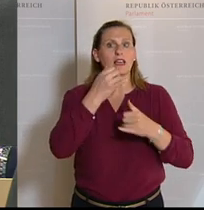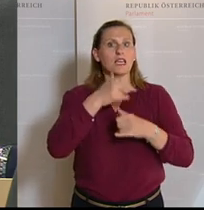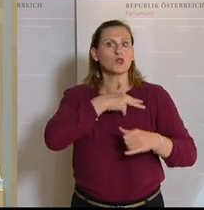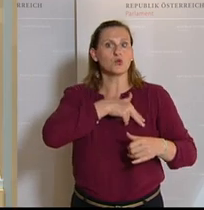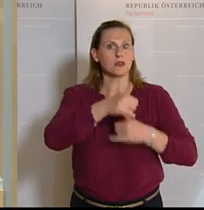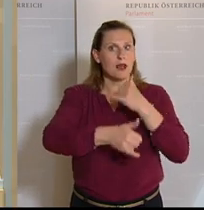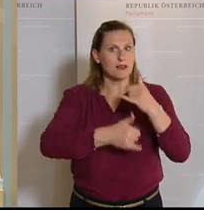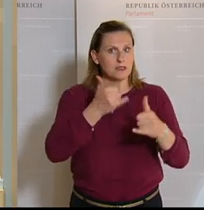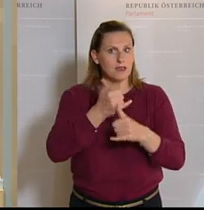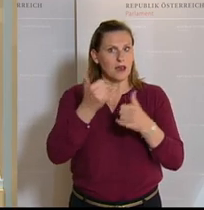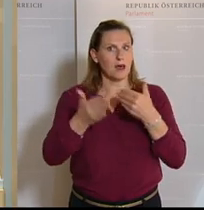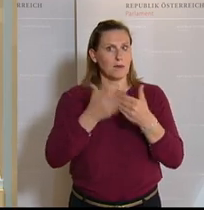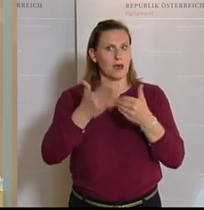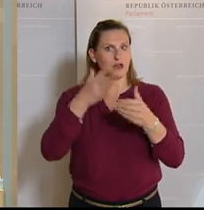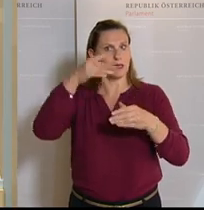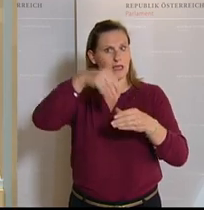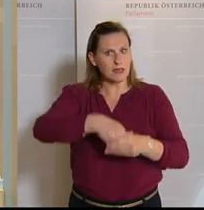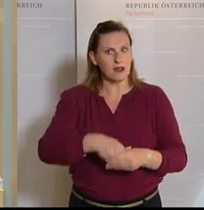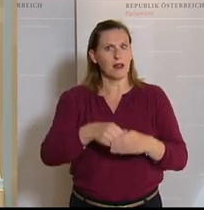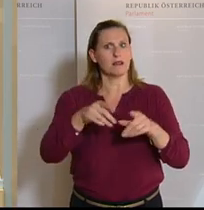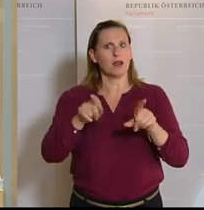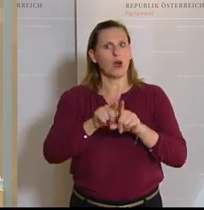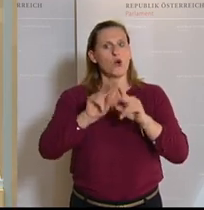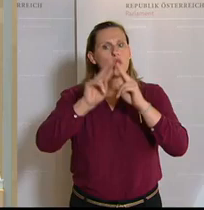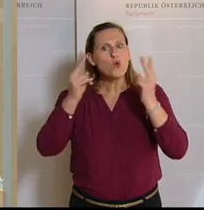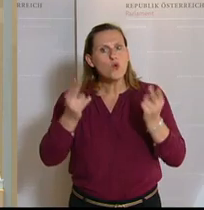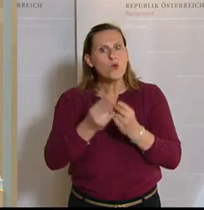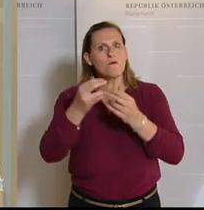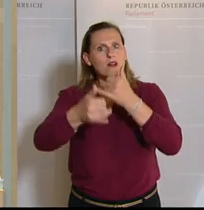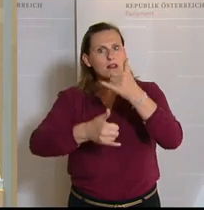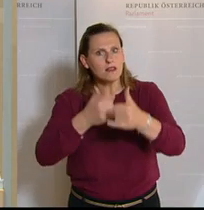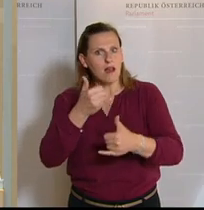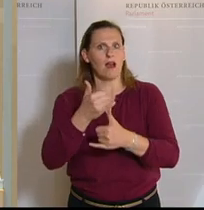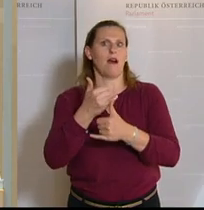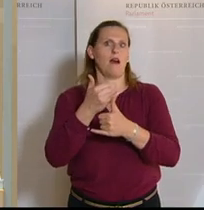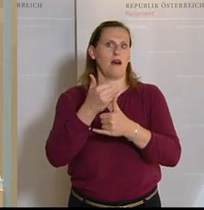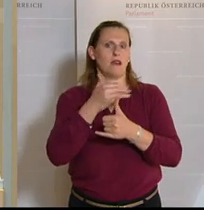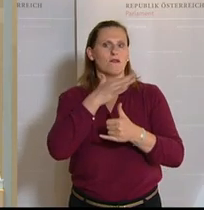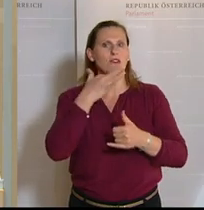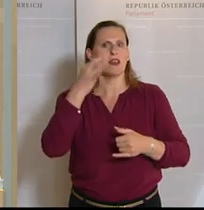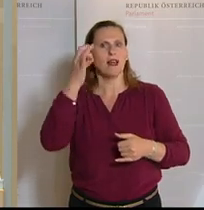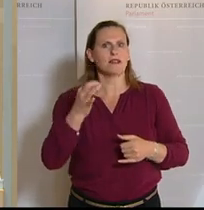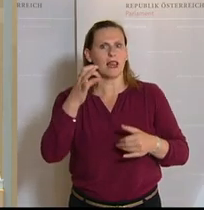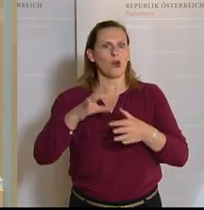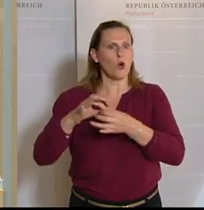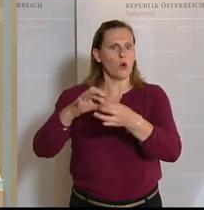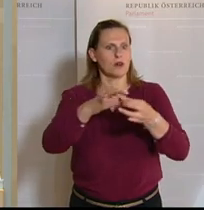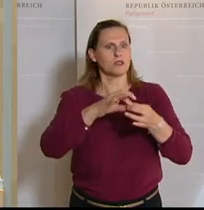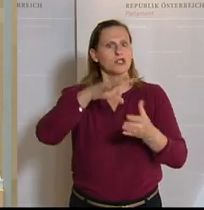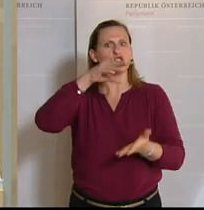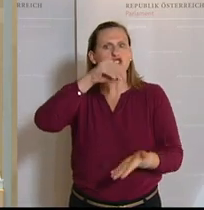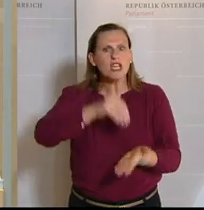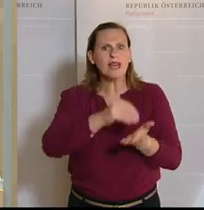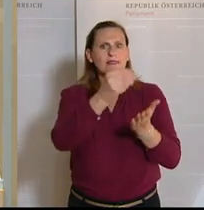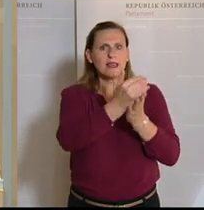ein Thema. Das sind viele Organisationen. Umweltjahr, das sind die Trägerorganisationen. Da steht alles in dem